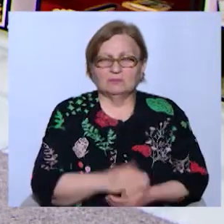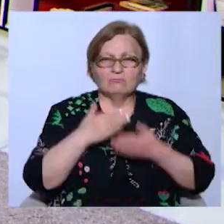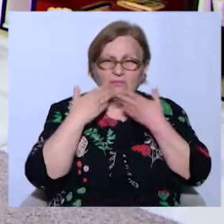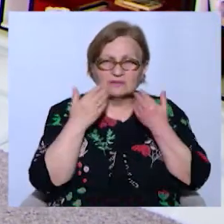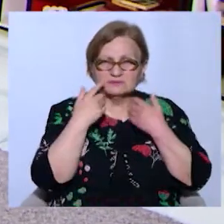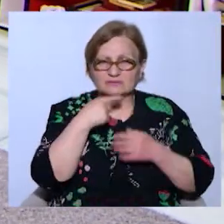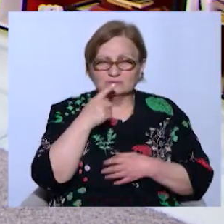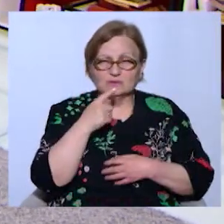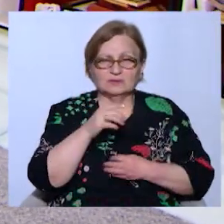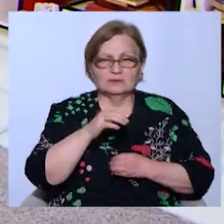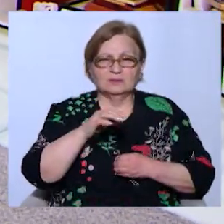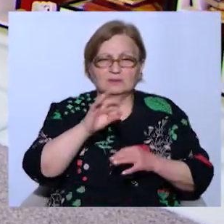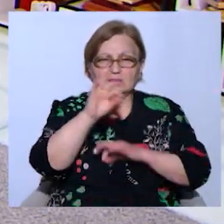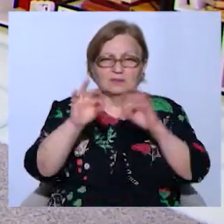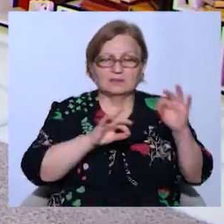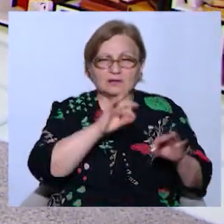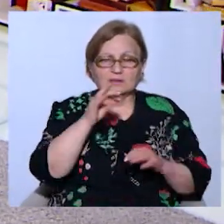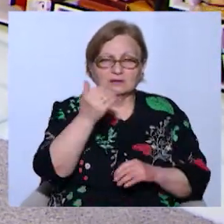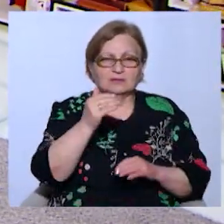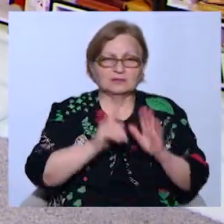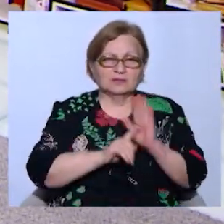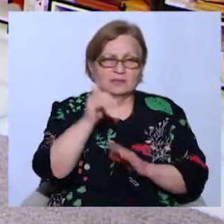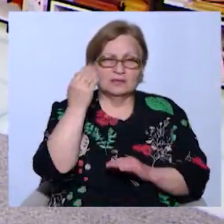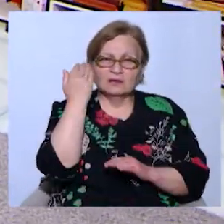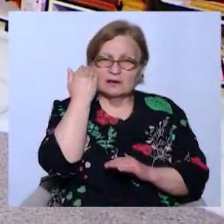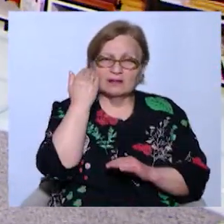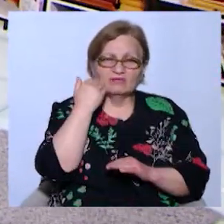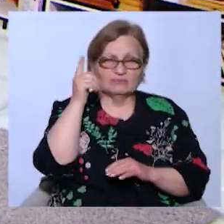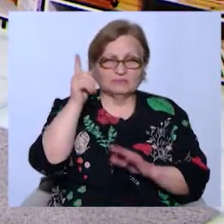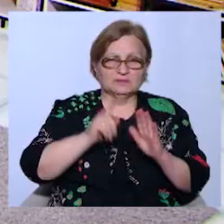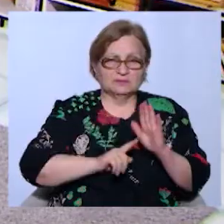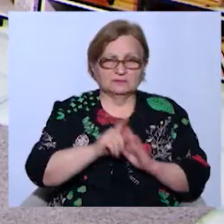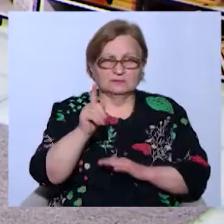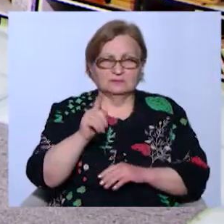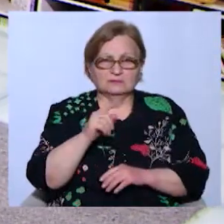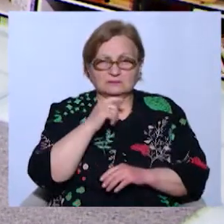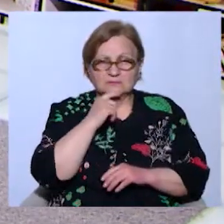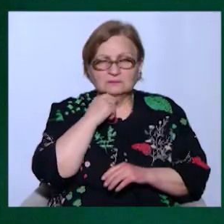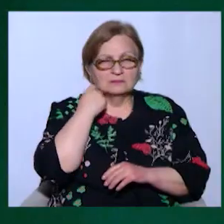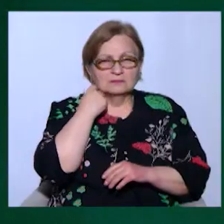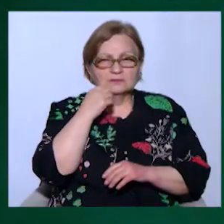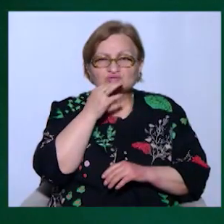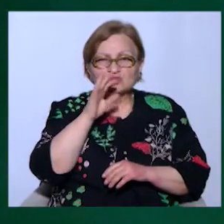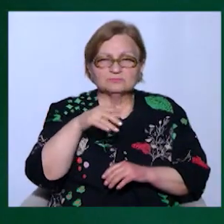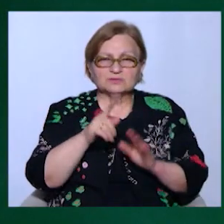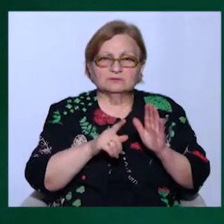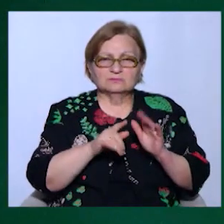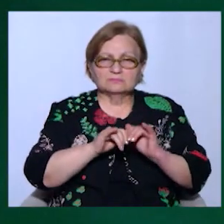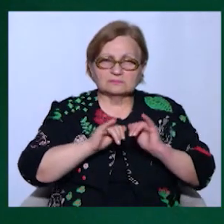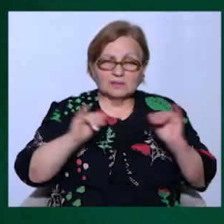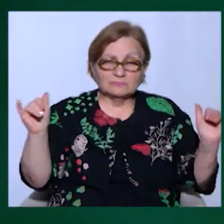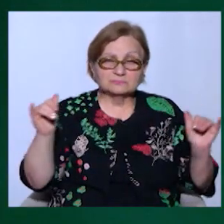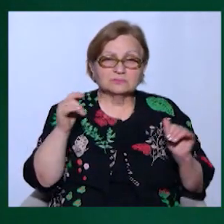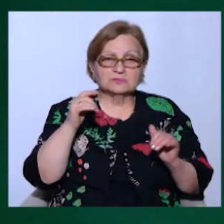გეომეტრიას ეგვიპტიდან აქვს მთას თავისი დასაბამი, შემდეგ აღორძინდა